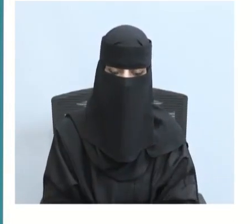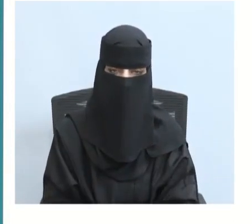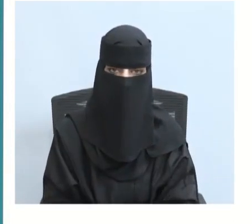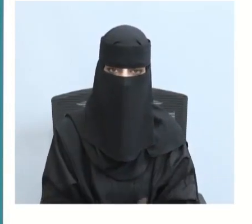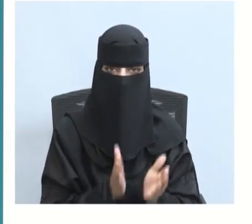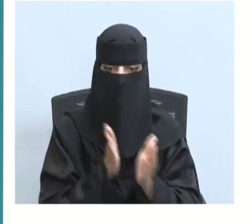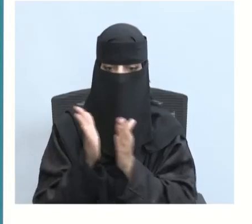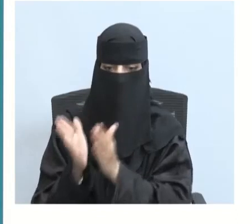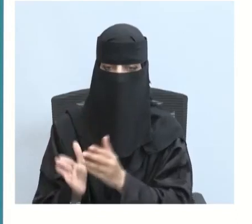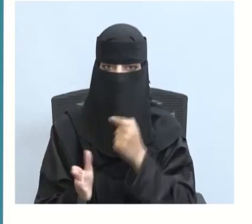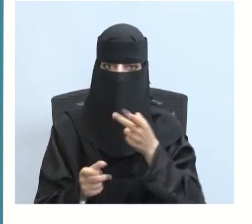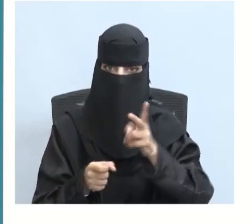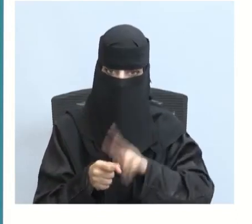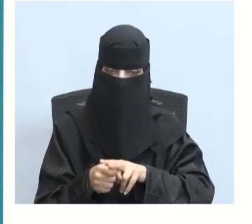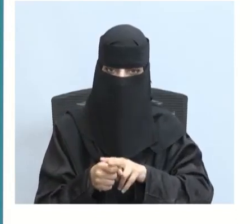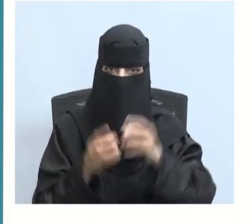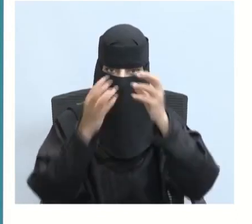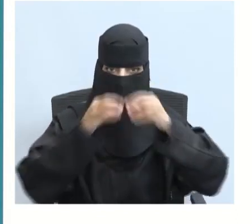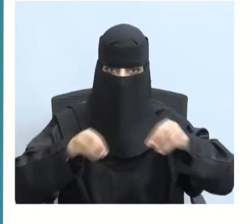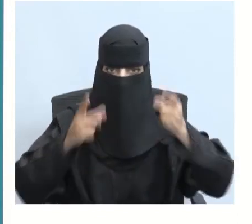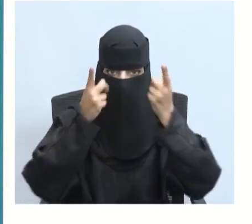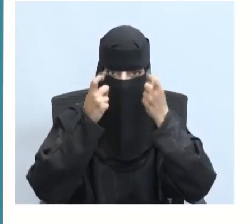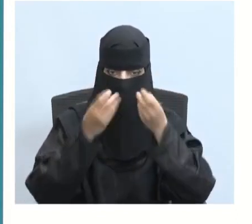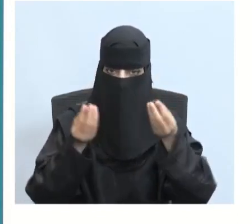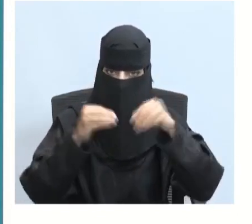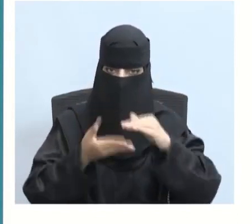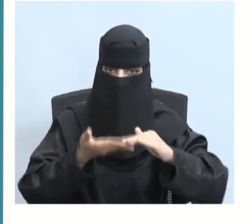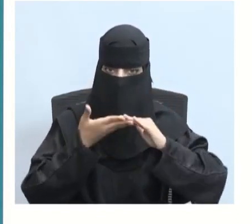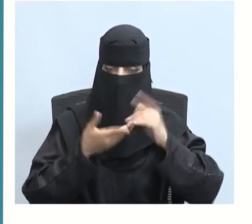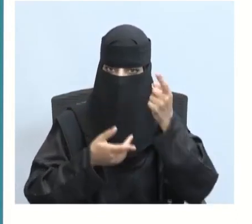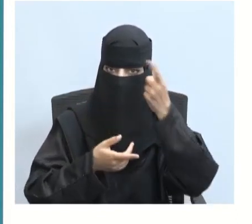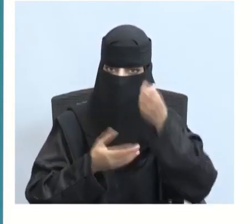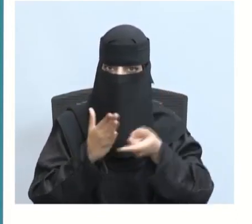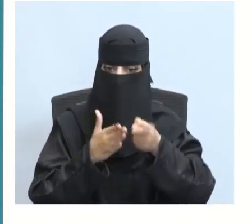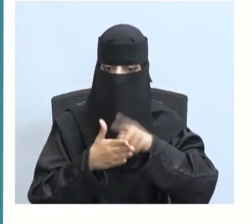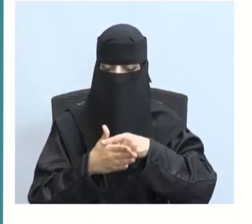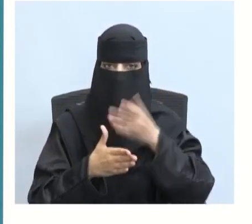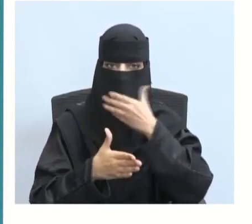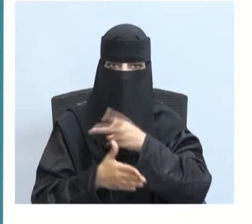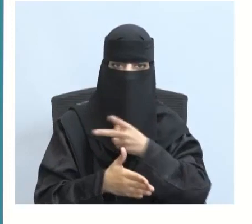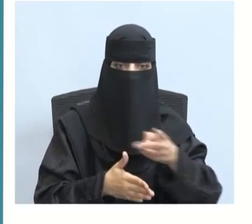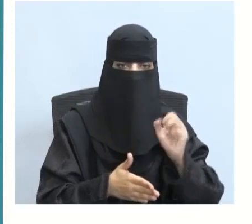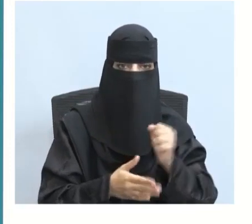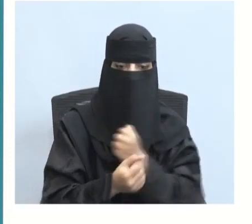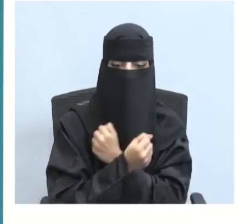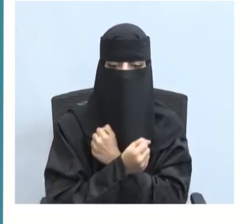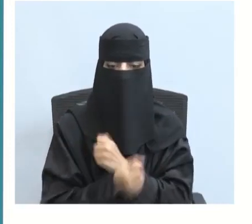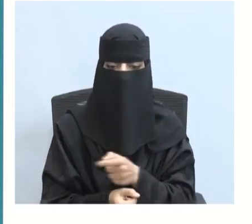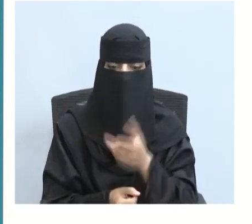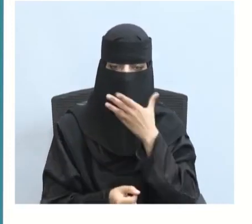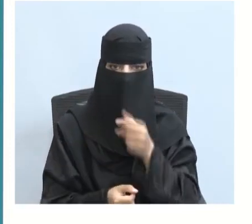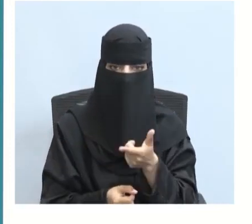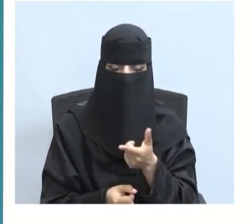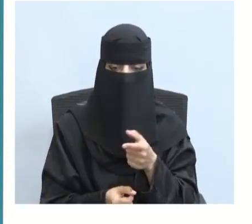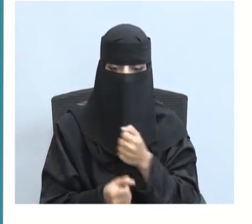مغناطيسي لنستخدمها المفاهيم هذه ونتعرف على اشكال الطاقه بها من اشكال